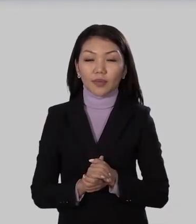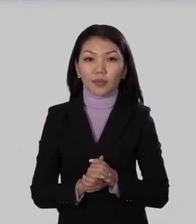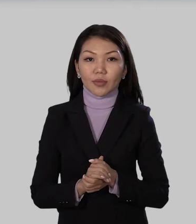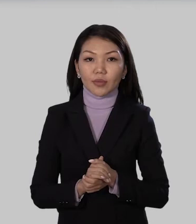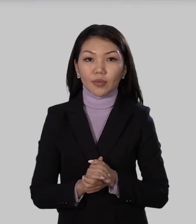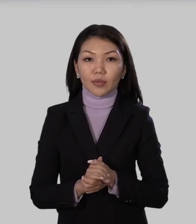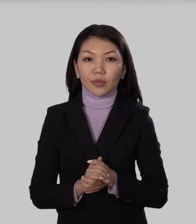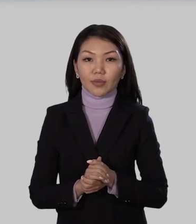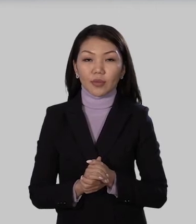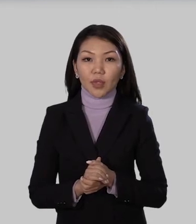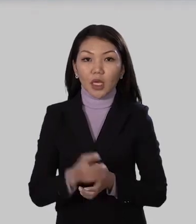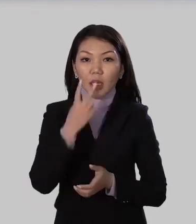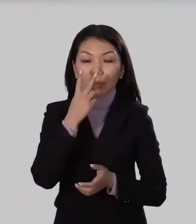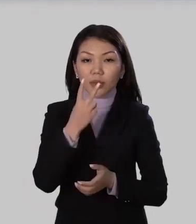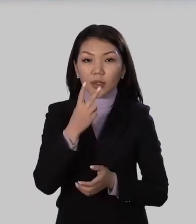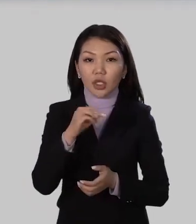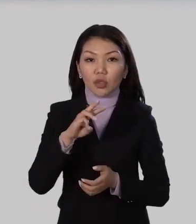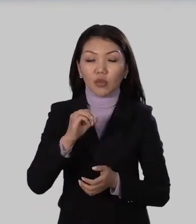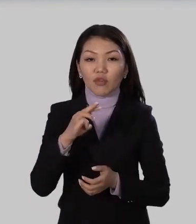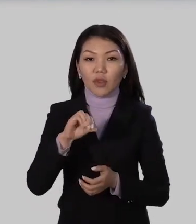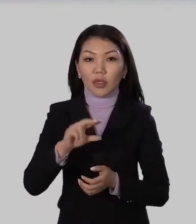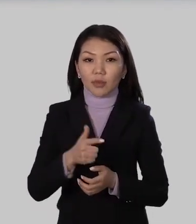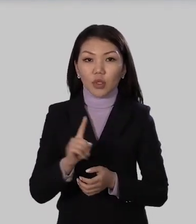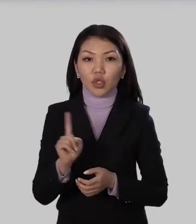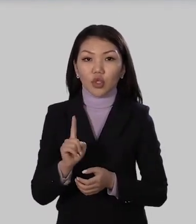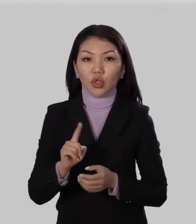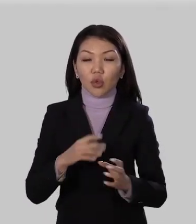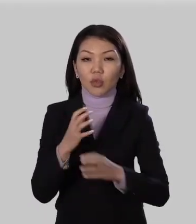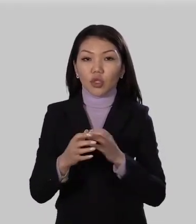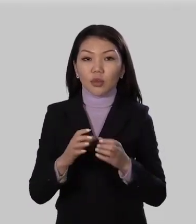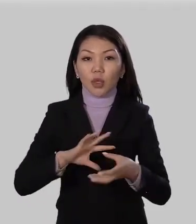Посмотрите фрагменты из мультфильмов. Что между ними общего?